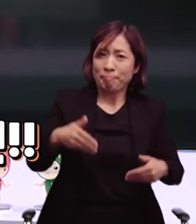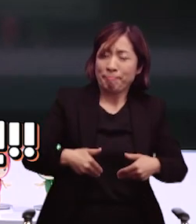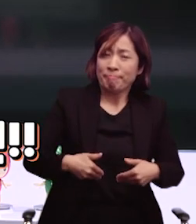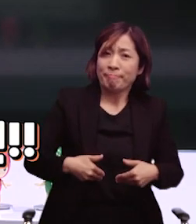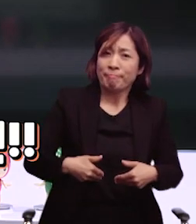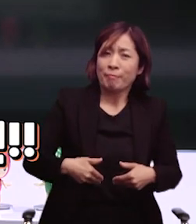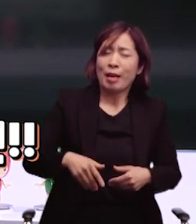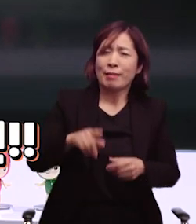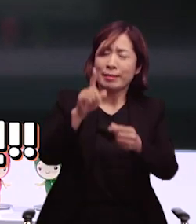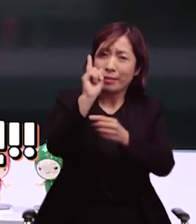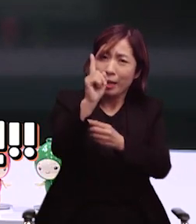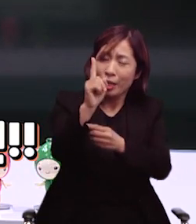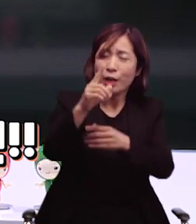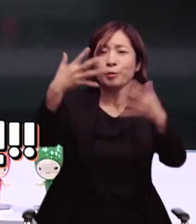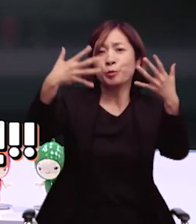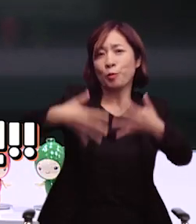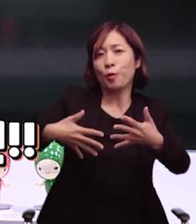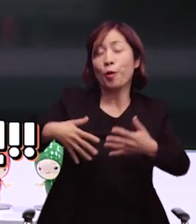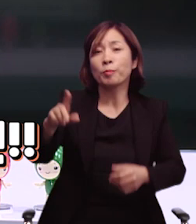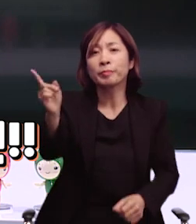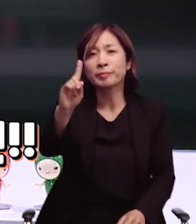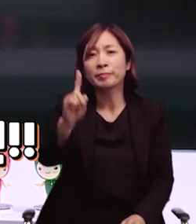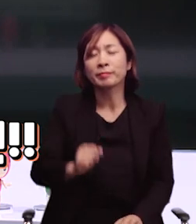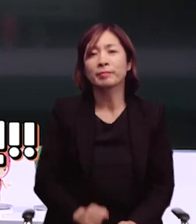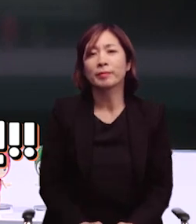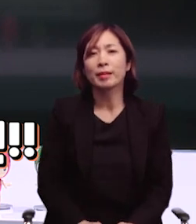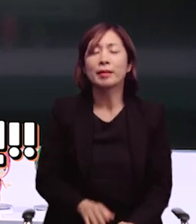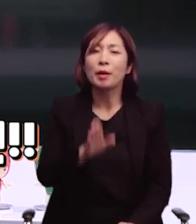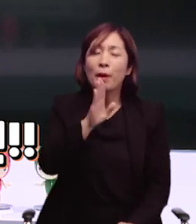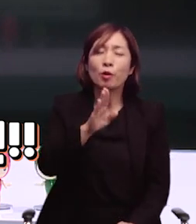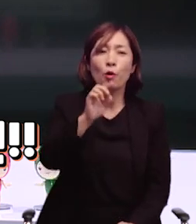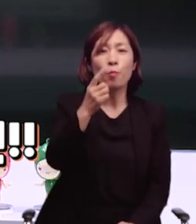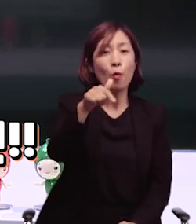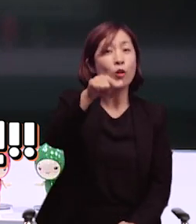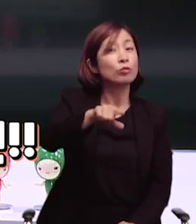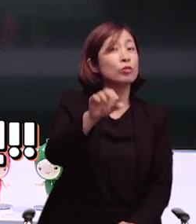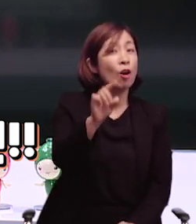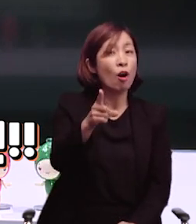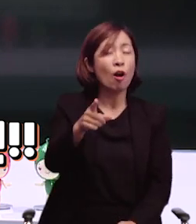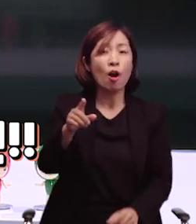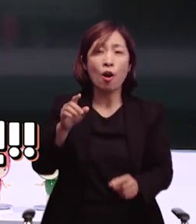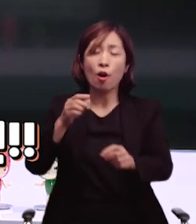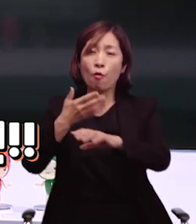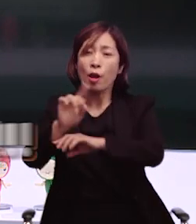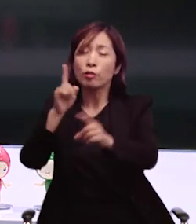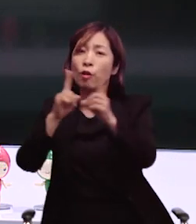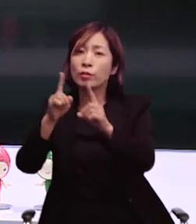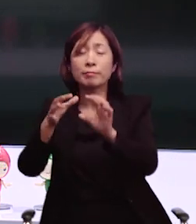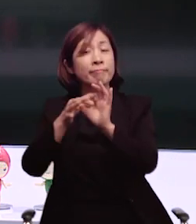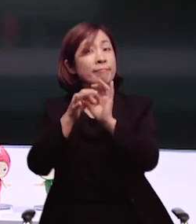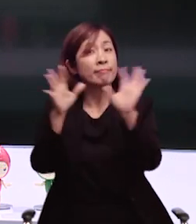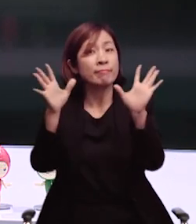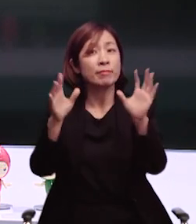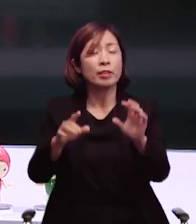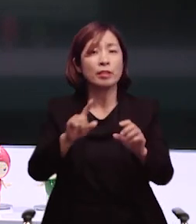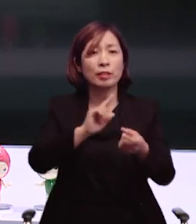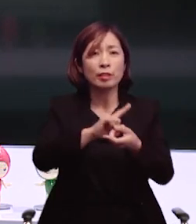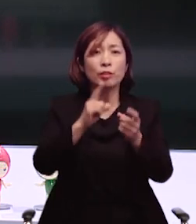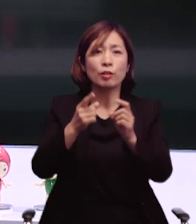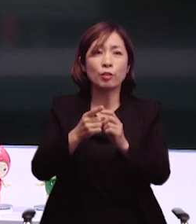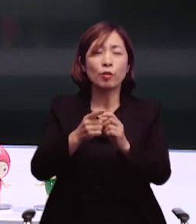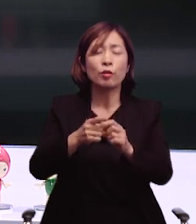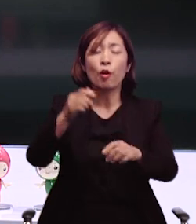게 딱 하나의 조건이 있어요 그게 무 벋은 외국 얻은 상관 없는데 이게 영국